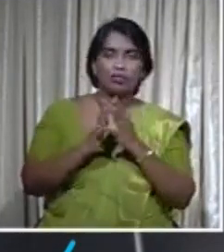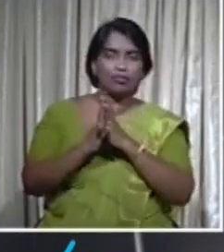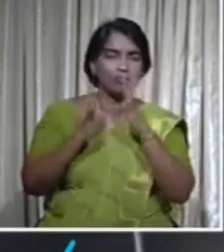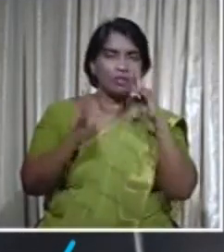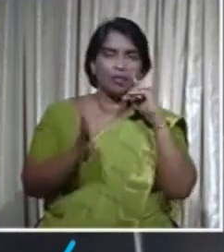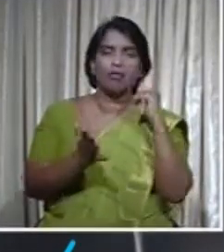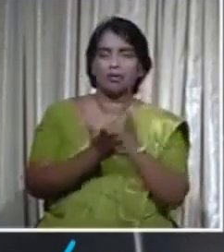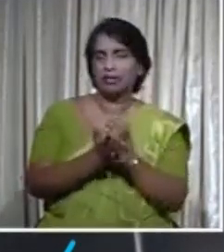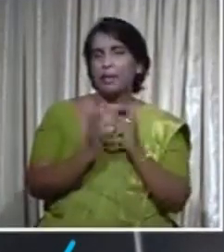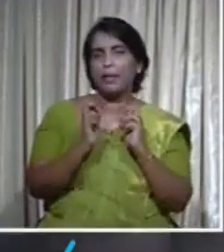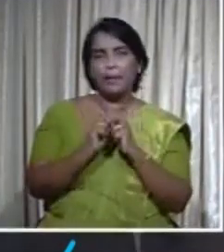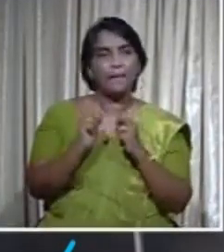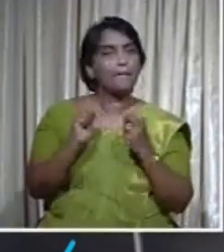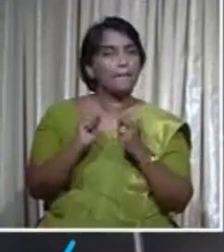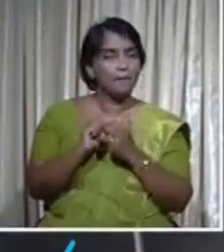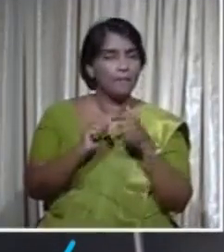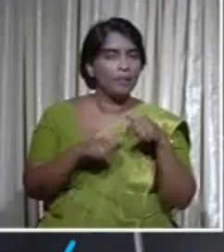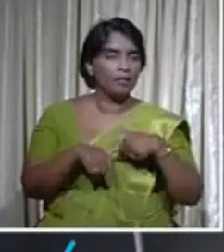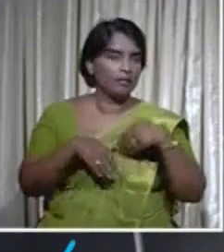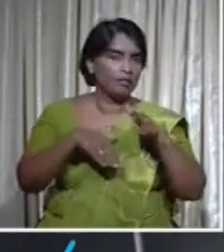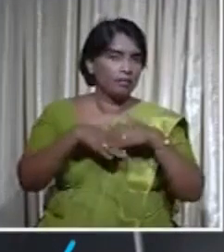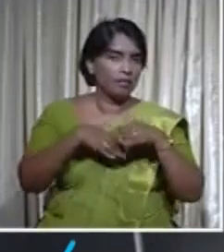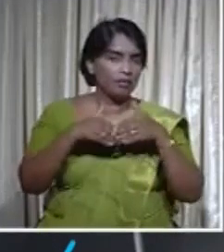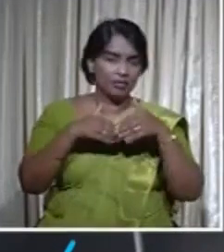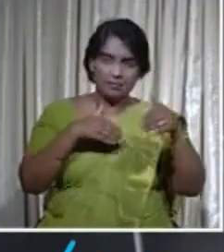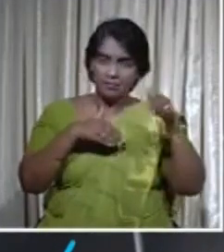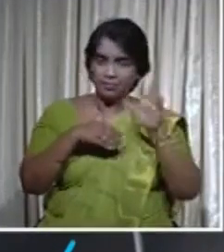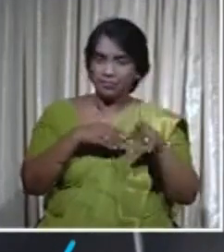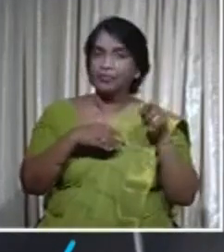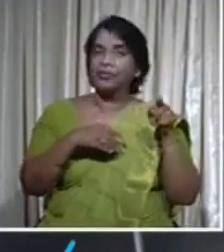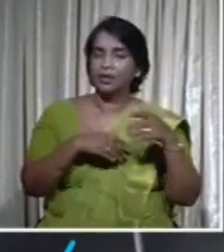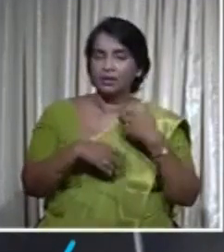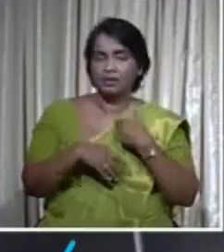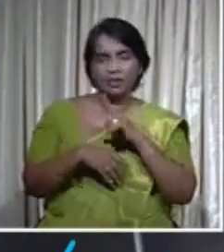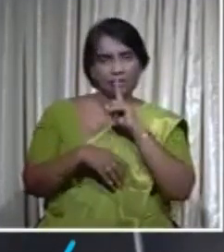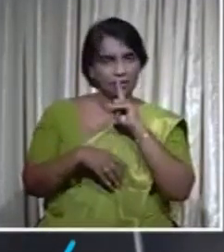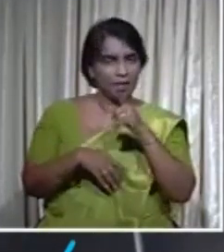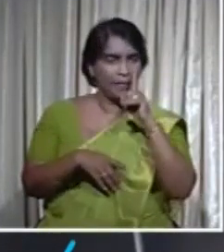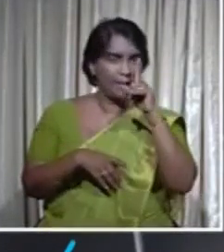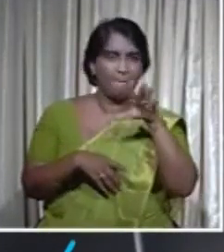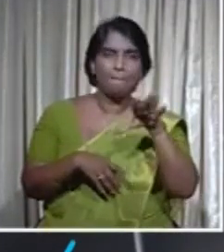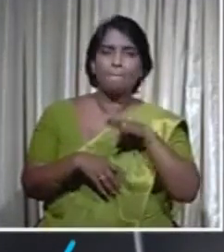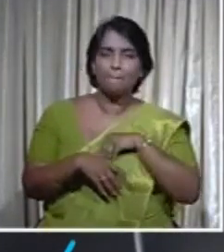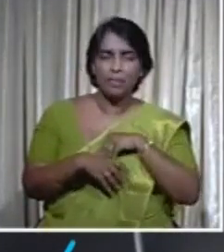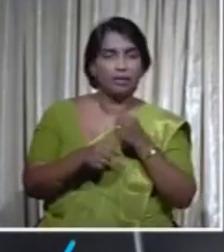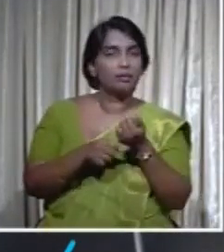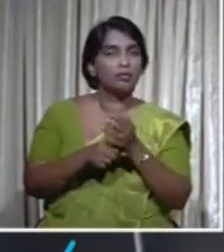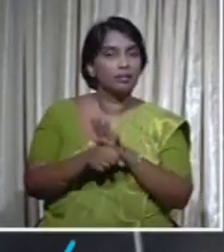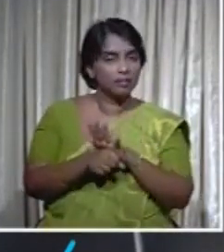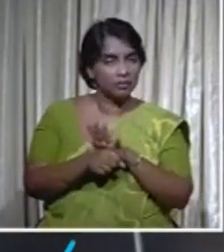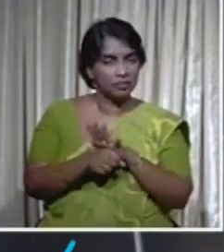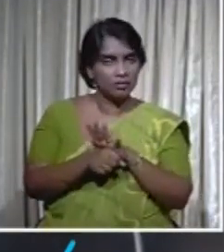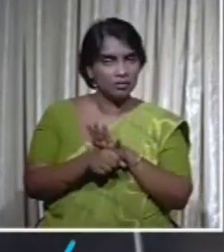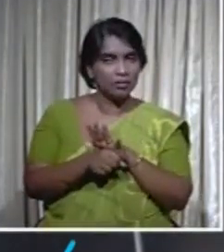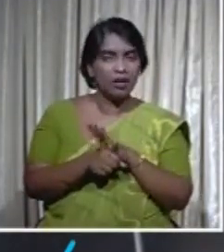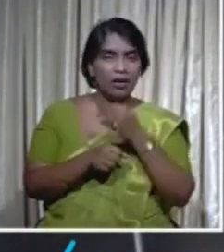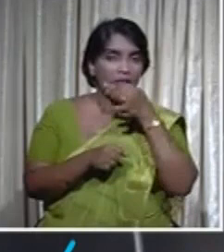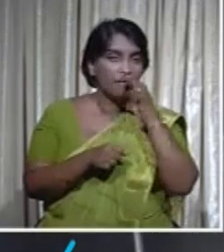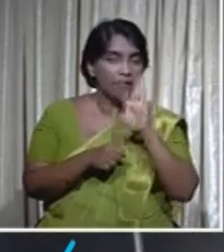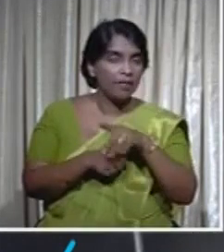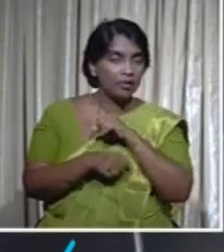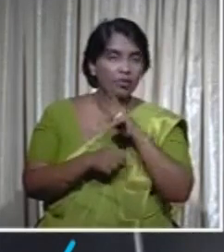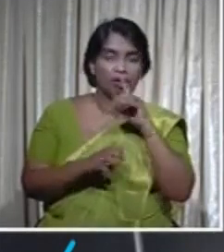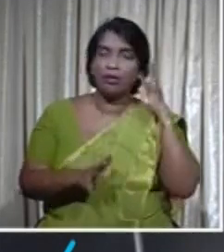இந்த அரசு சந்தித்துக் கொண்டிருக்கிறது நான் ஒன்றை ஏற்றுக்கொள்கிறேன் இந்த கொரோனா தொற்று என்பது உலக நாடுகளிலே இருக்கின்ற ஒரு விடயம்